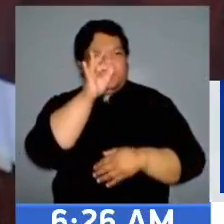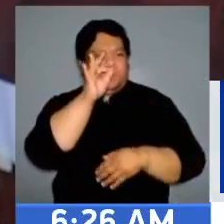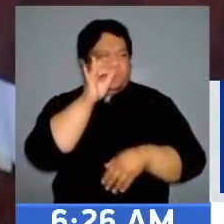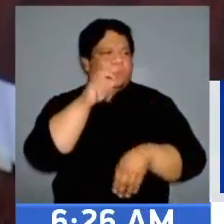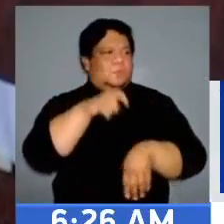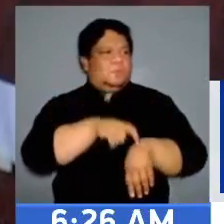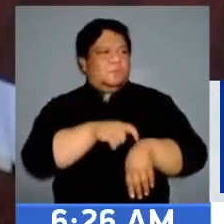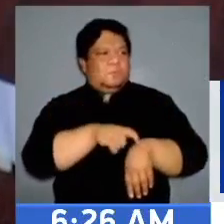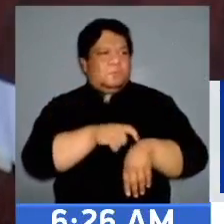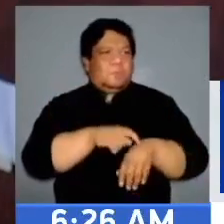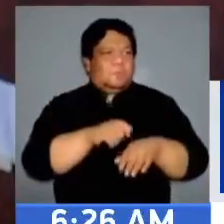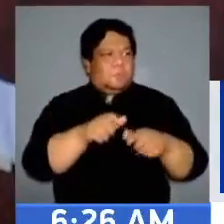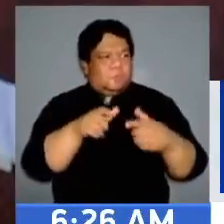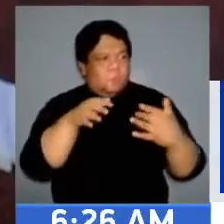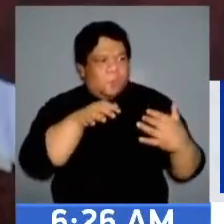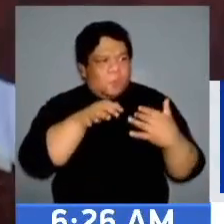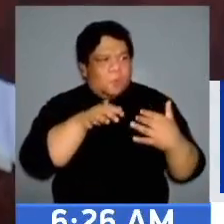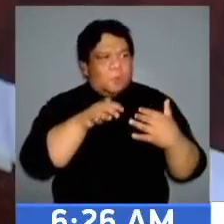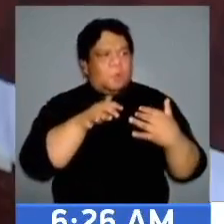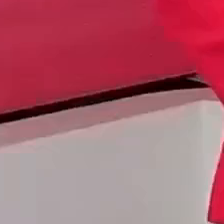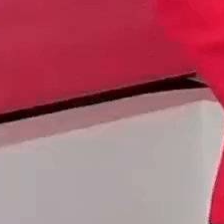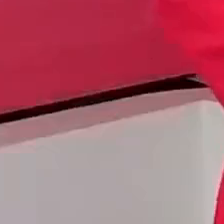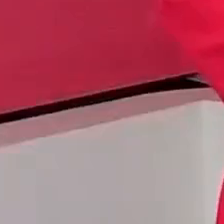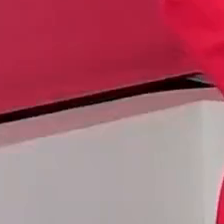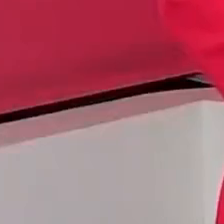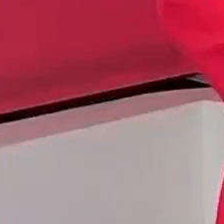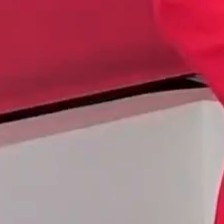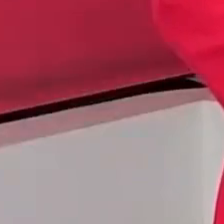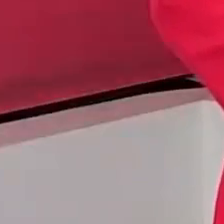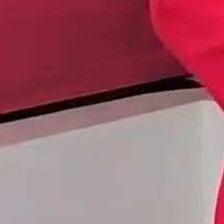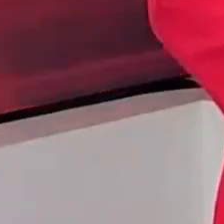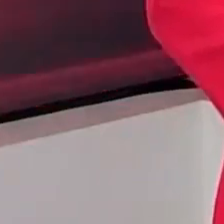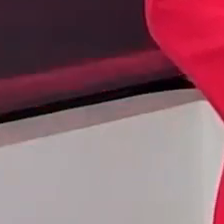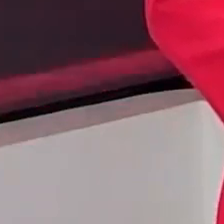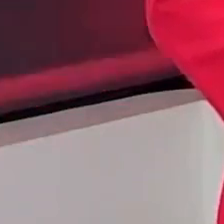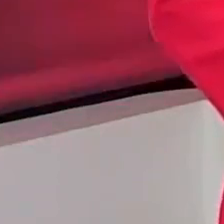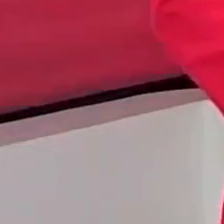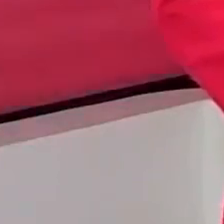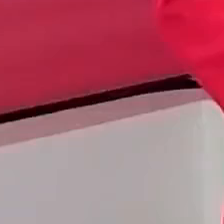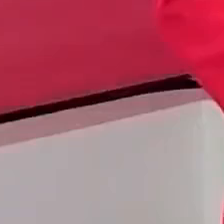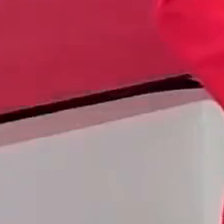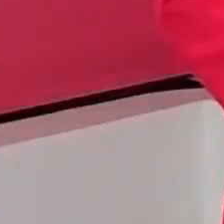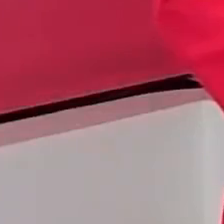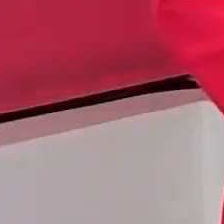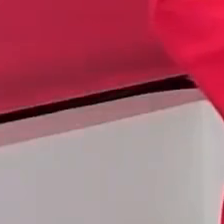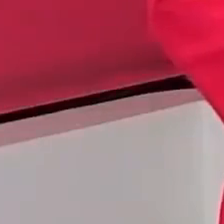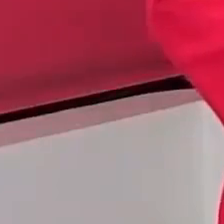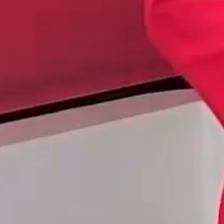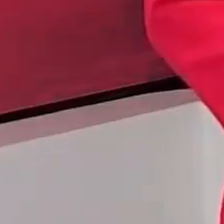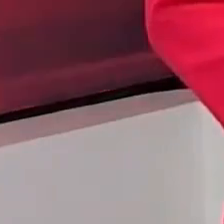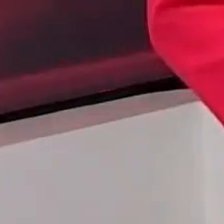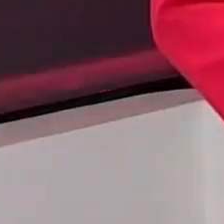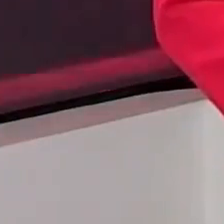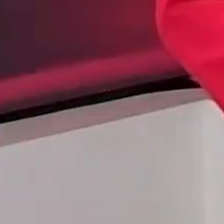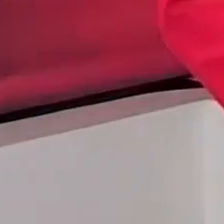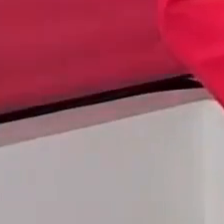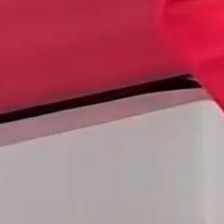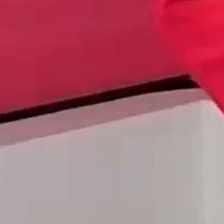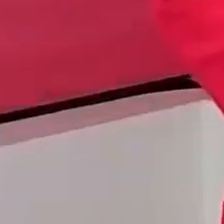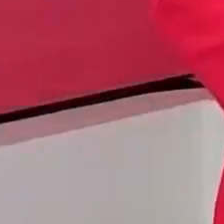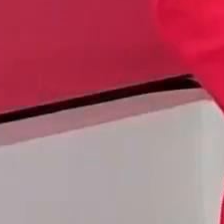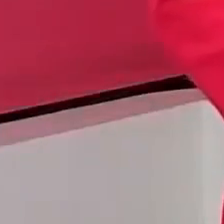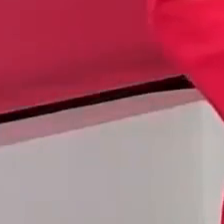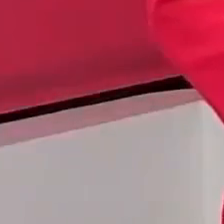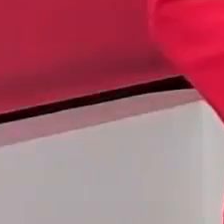yung World War II noon. Mauna ka sa mga balita. Bisitahin at mag-subscribe sa GMA Integrated News sa